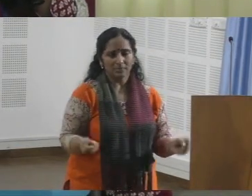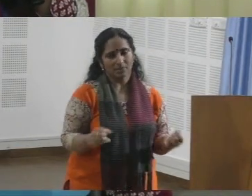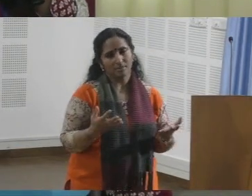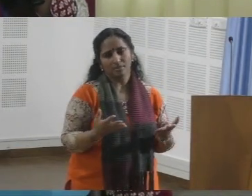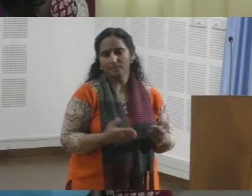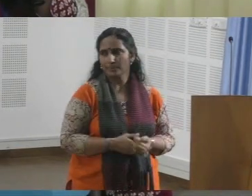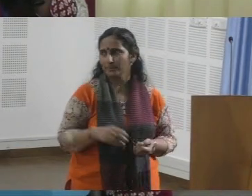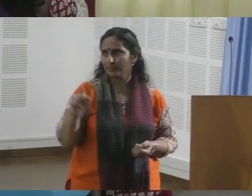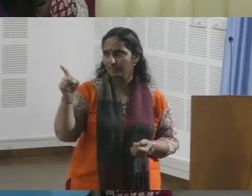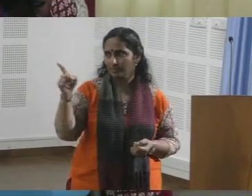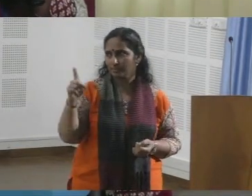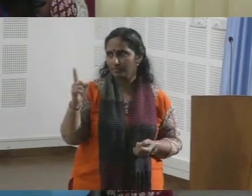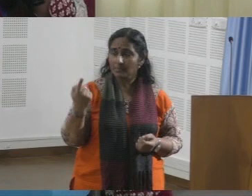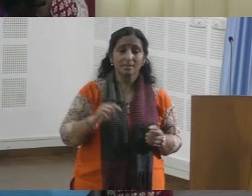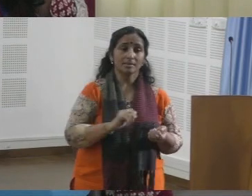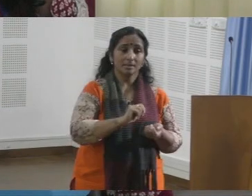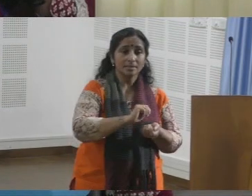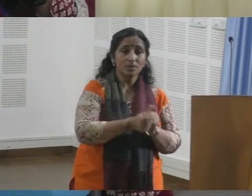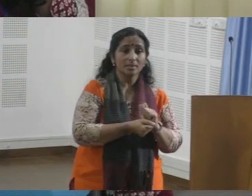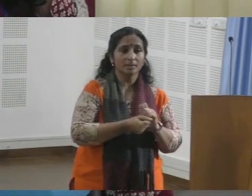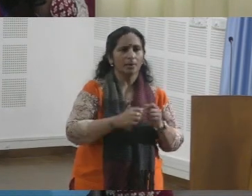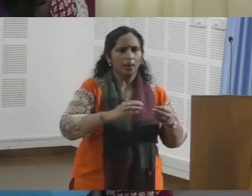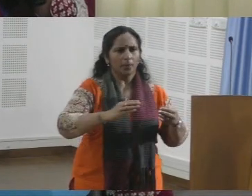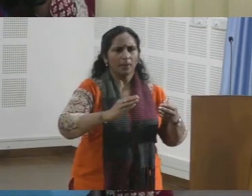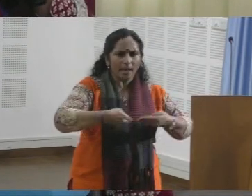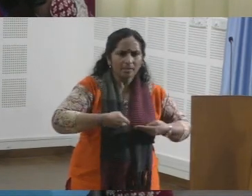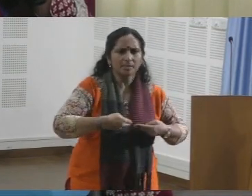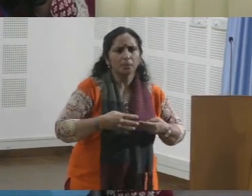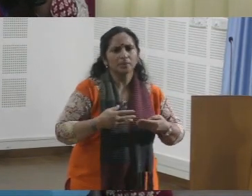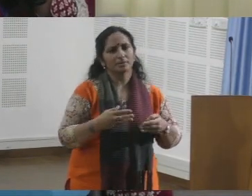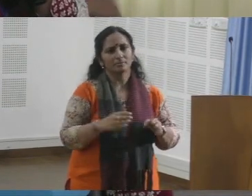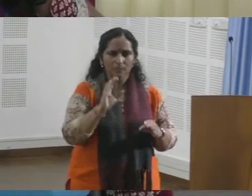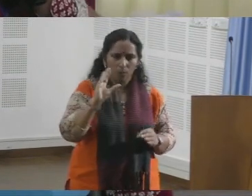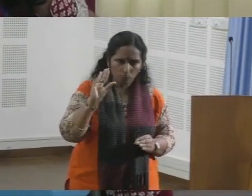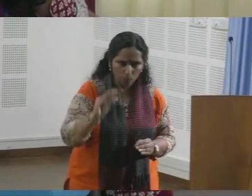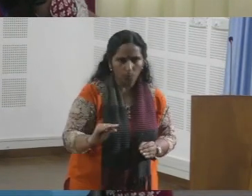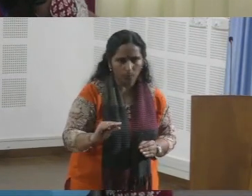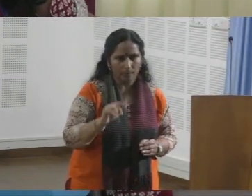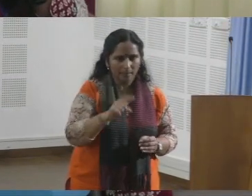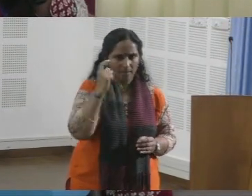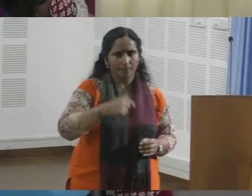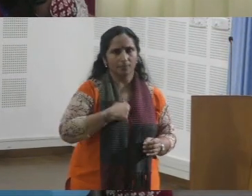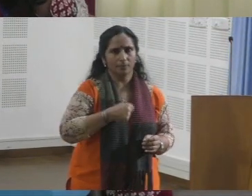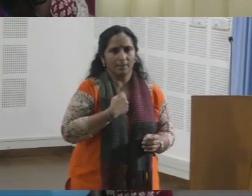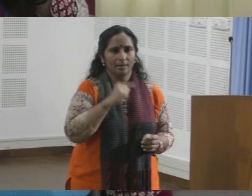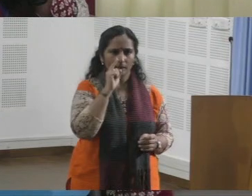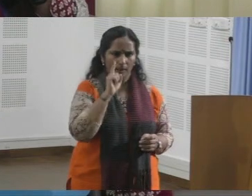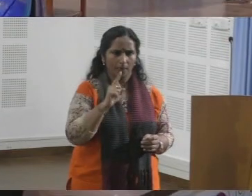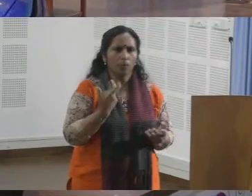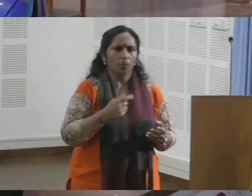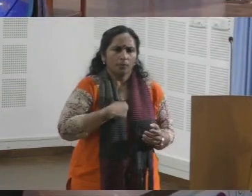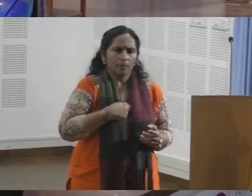എനിക്കും ഉണ്ടായിരുന്നു, ഞാൻ പറഞ്ഞല്ലോ അക്സെപ്റ്റൻസ് ഇല്ല എന്നുള്ളതാണ് ആ ഒരു സ്റ്റേജ്. അപ്പോൾ ആ ഒരു സമയത്ത് ഞാനും ഫുൾ ടൈം